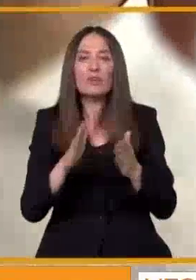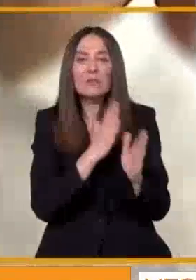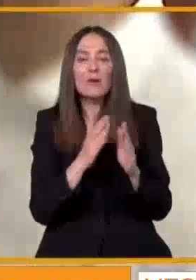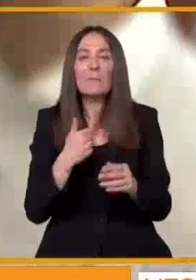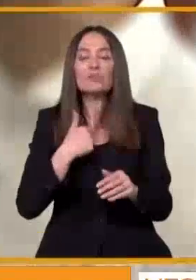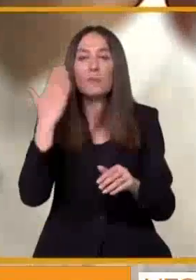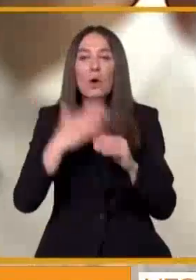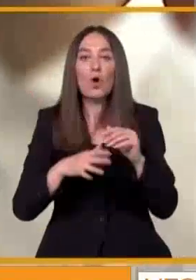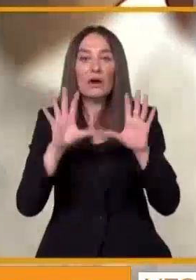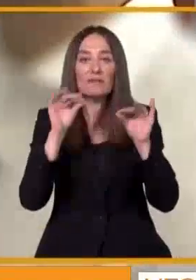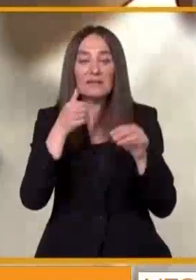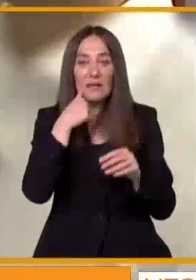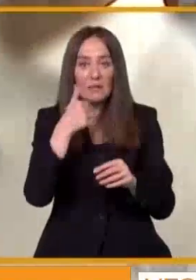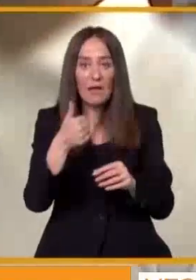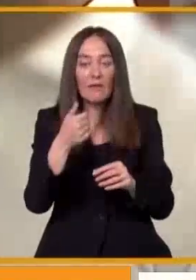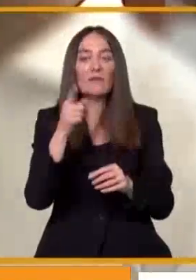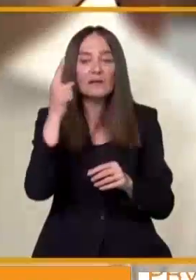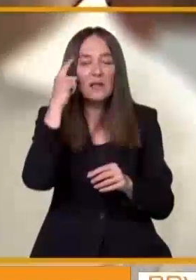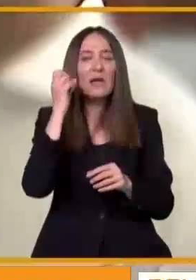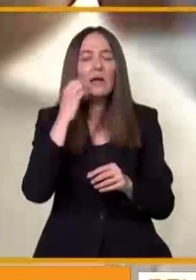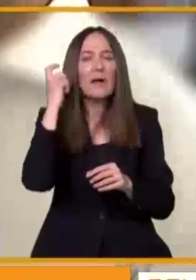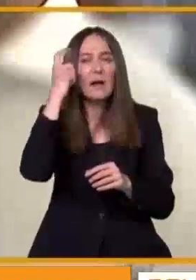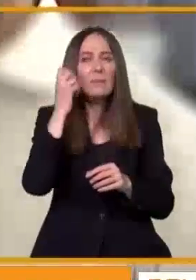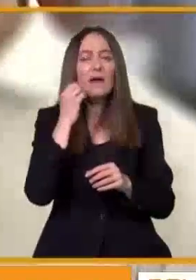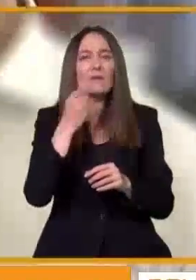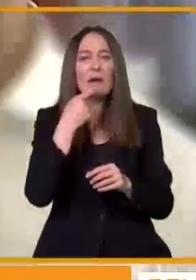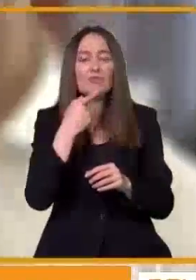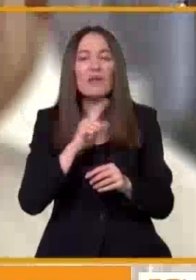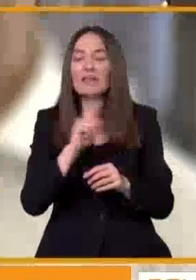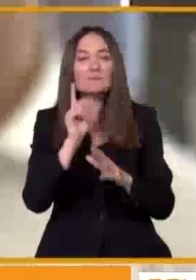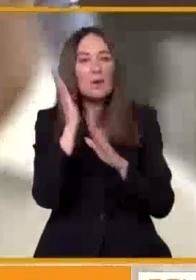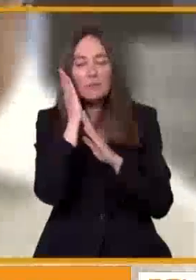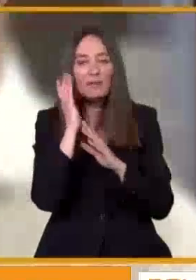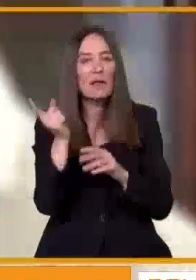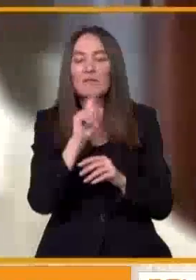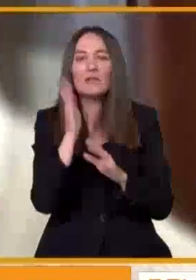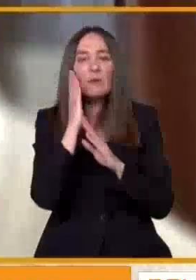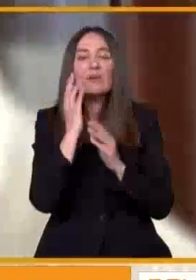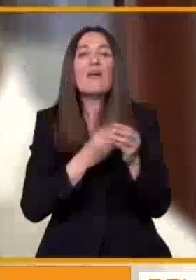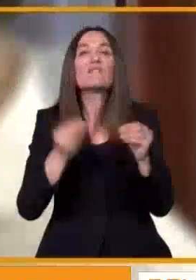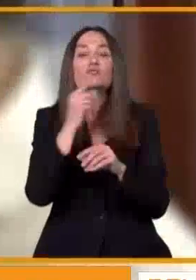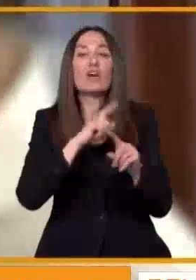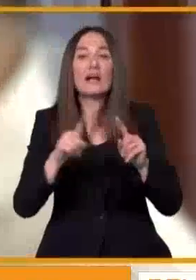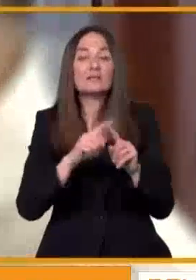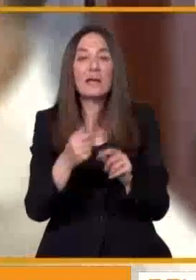u roku desetak dana da znate. Kada smo razmišljali i kada kažete nismo spavali. Nismo spavali iz više razloga.